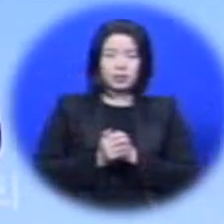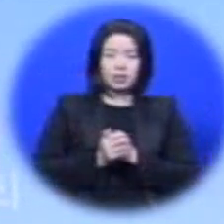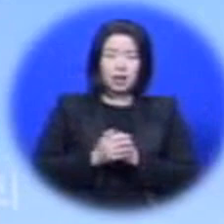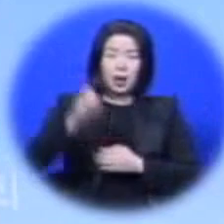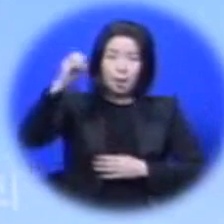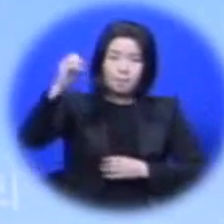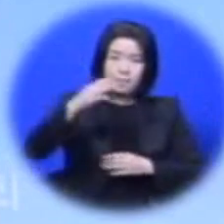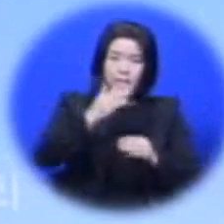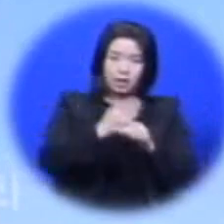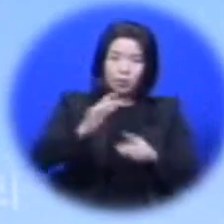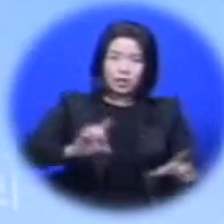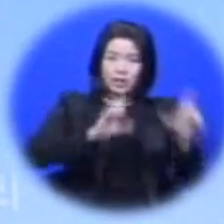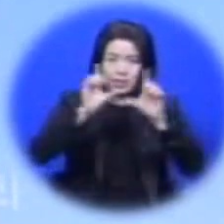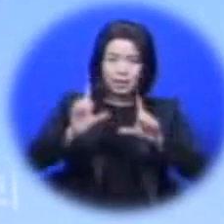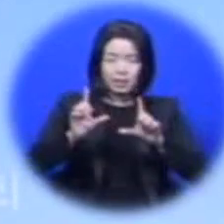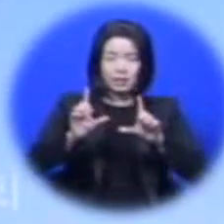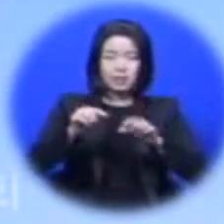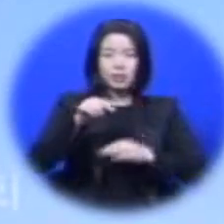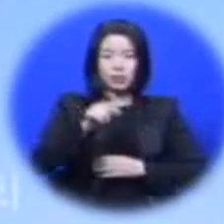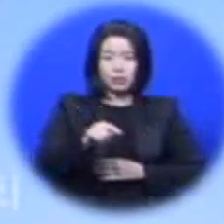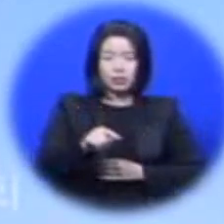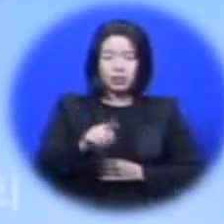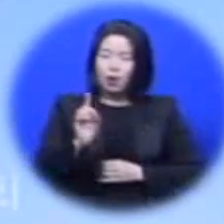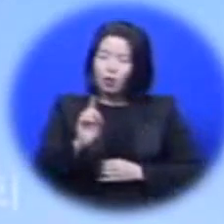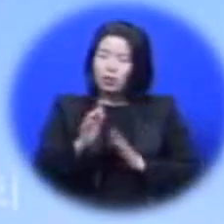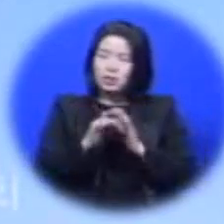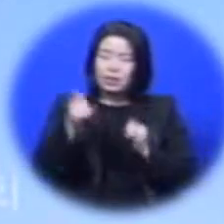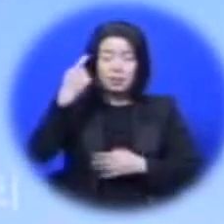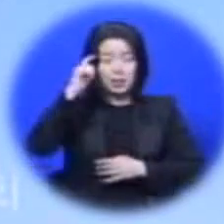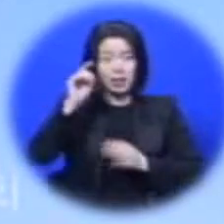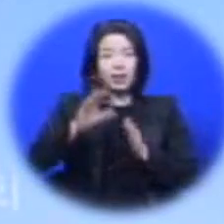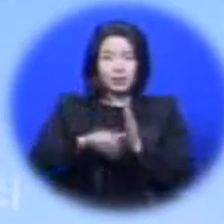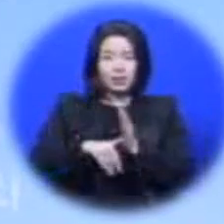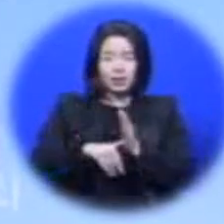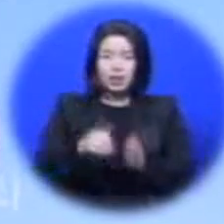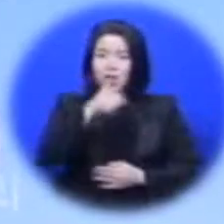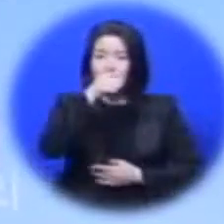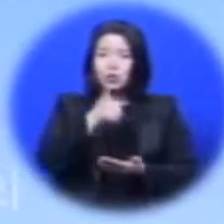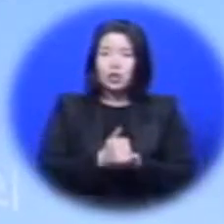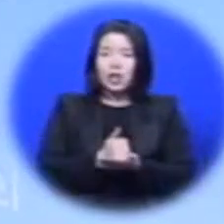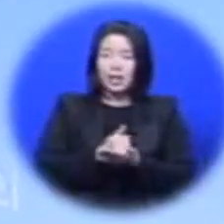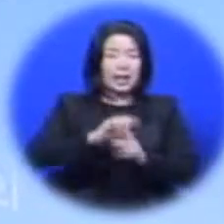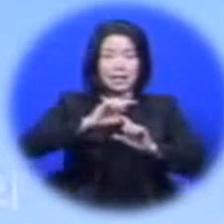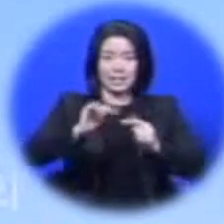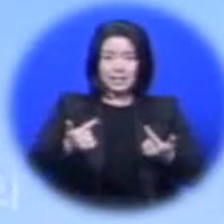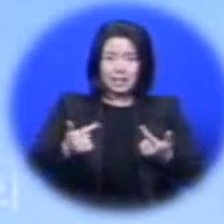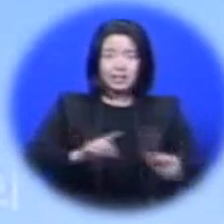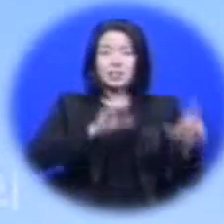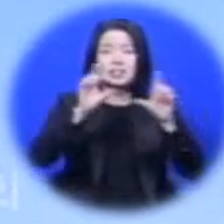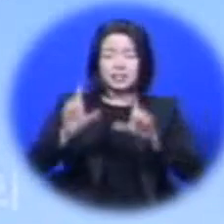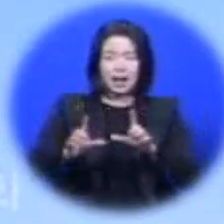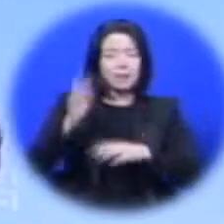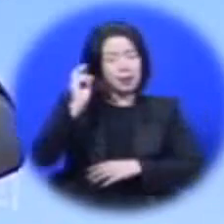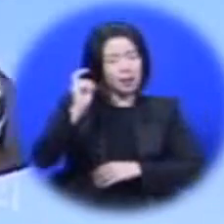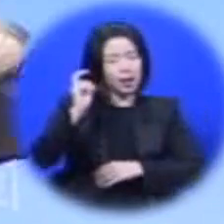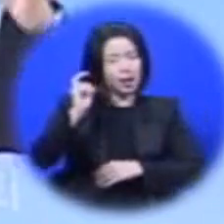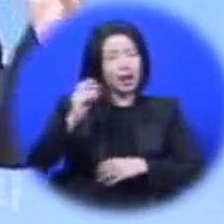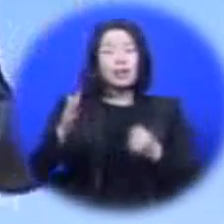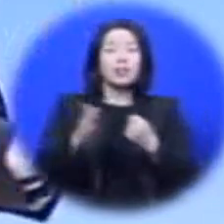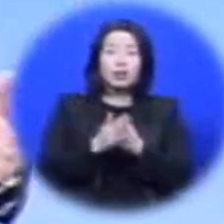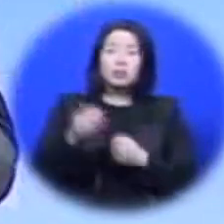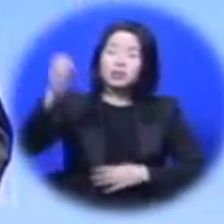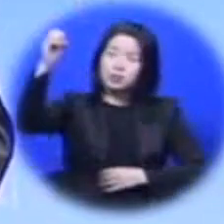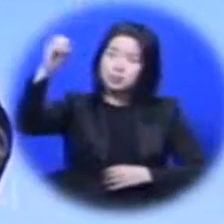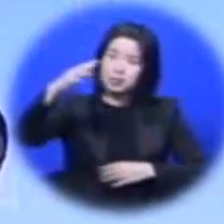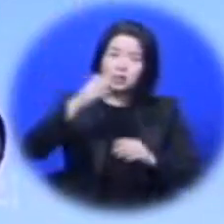빛 가운데 사는 것은 어떤 사람들이 생각하기에는 죄안 짓고 사는 삶일 거다. 그러니 그걸 빛